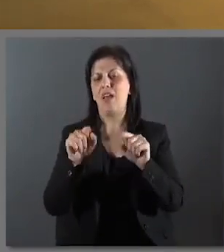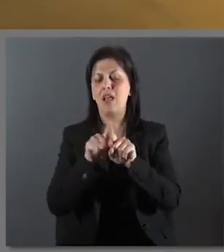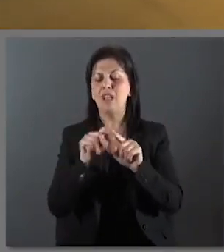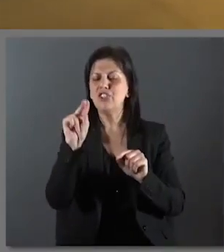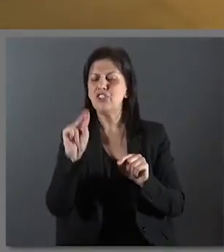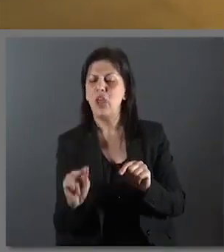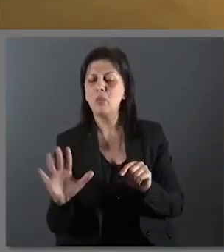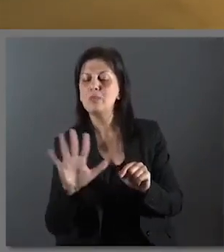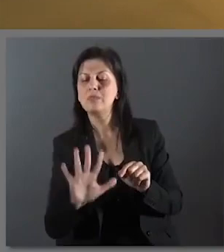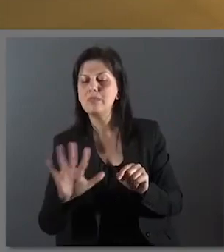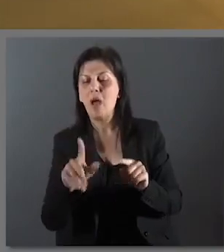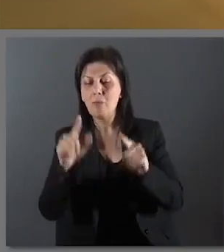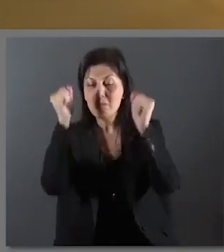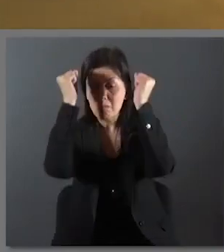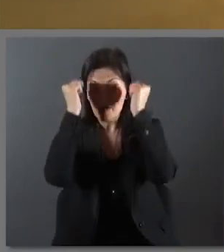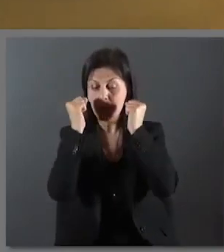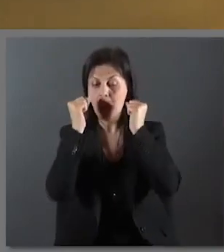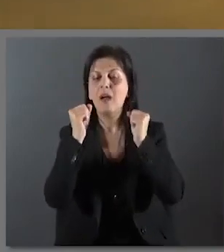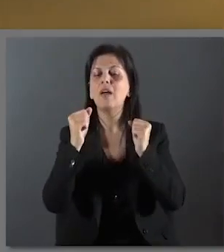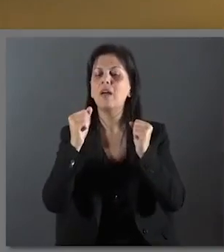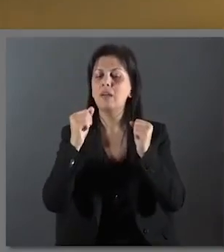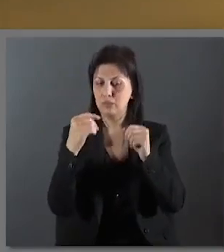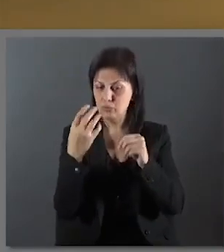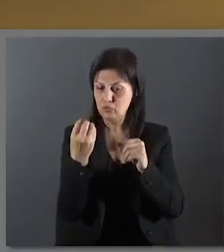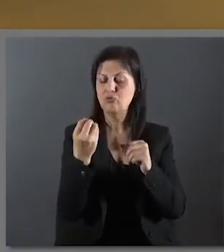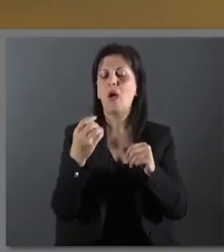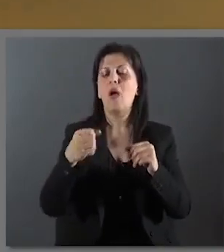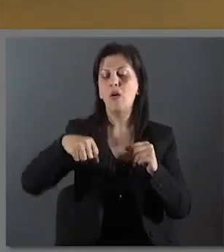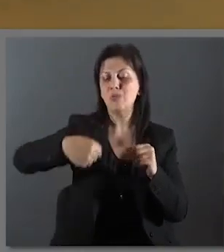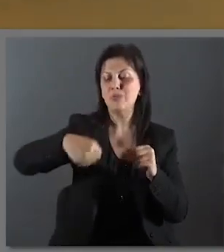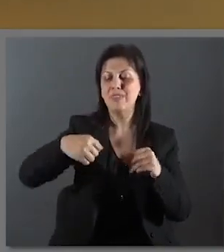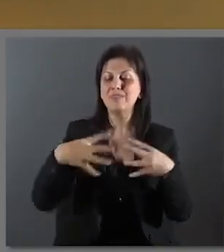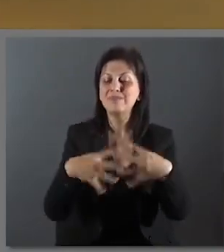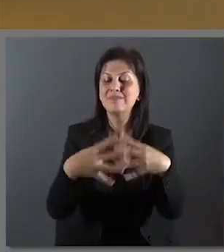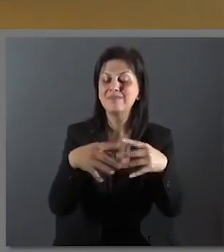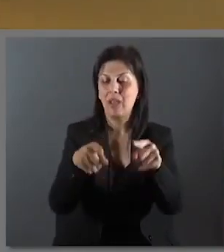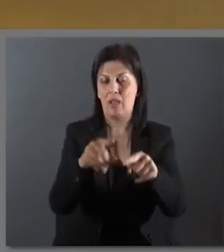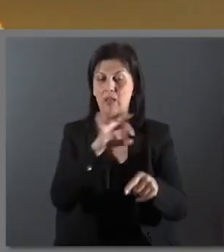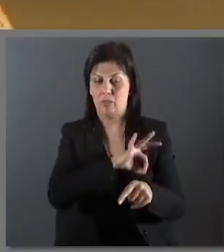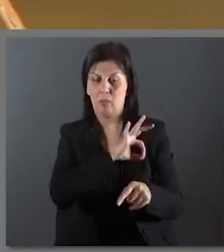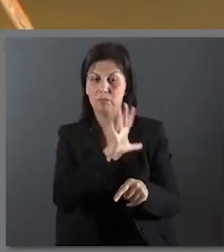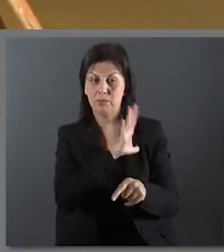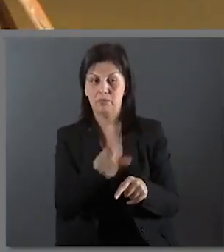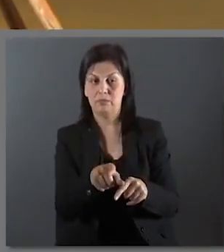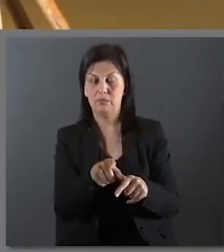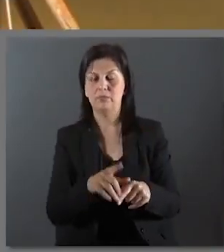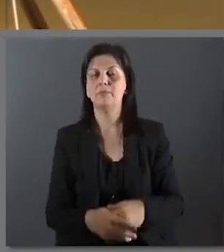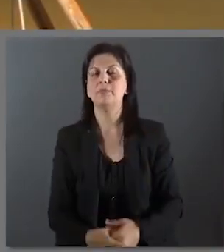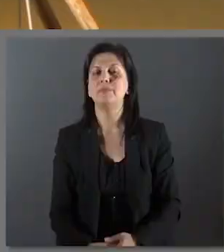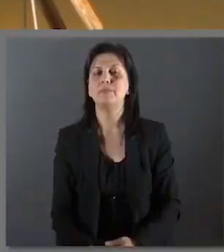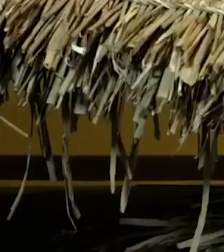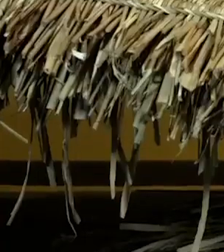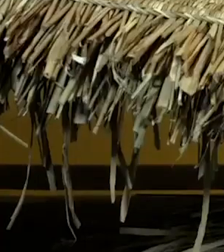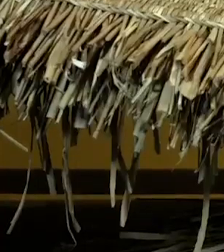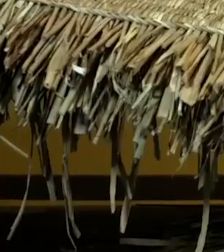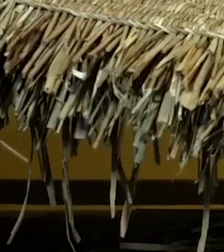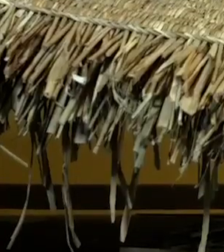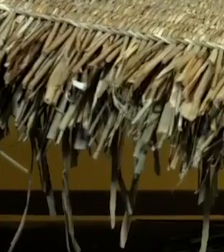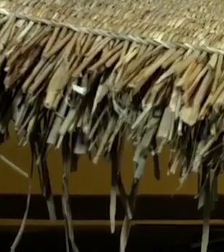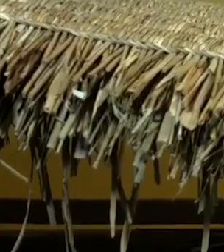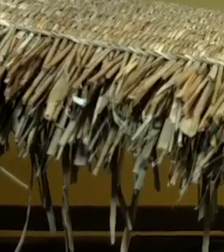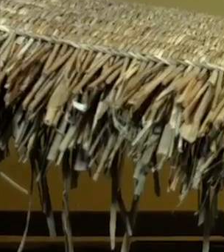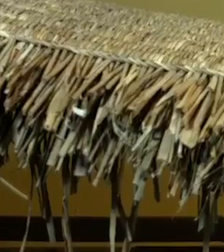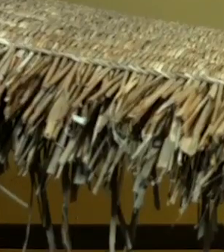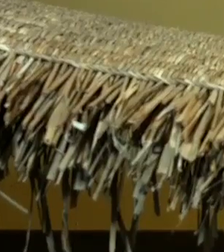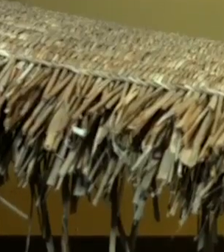rütubətdən qoruyur və həmçinin cənub bölgələrimizdə papaq və zəmbillərin hazırlanmasında da istifadə olunurdu.